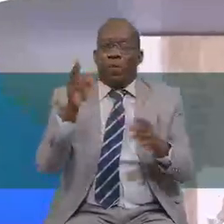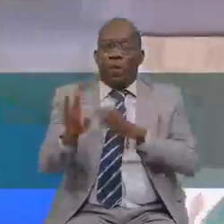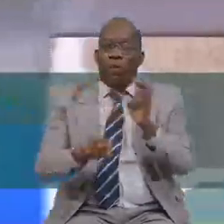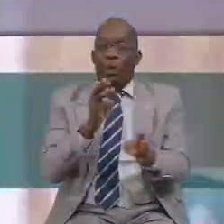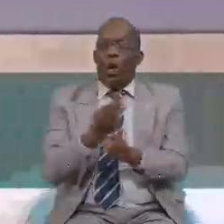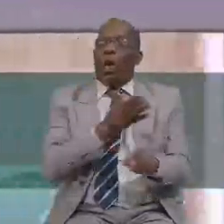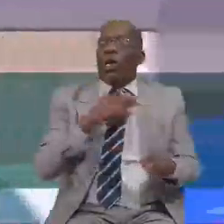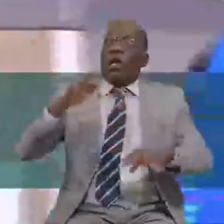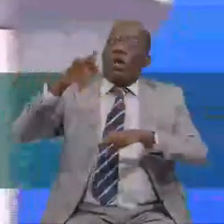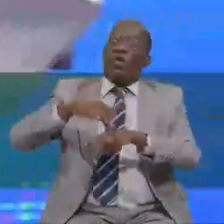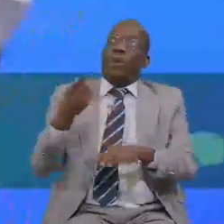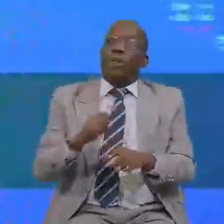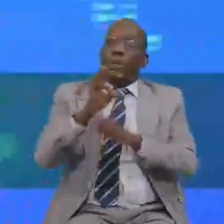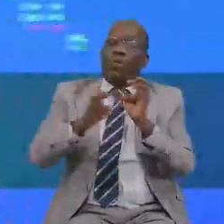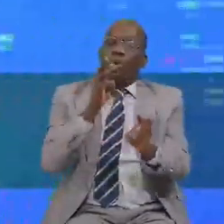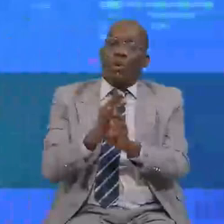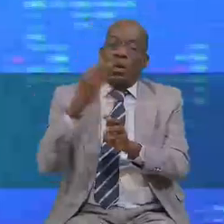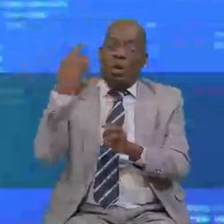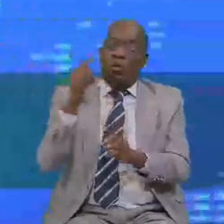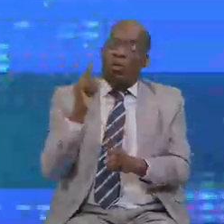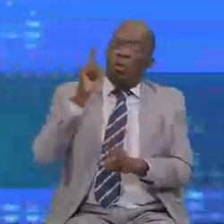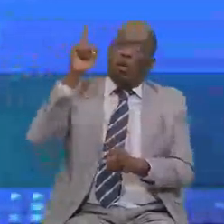lui. Mais il sait